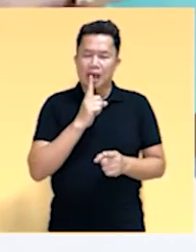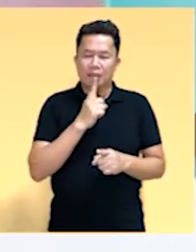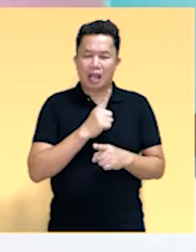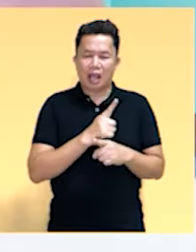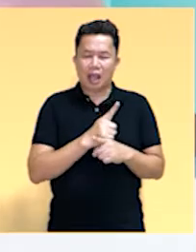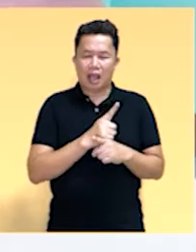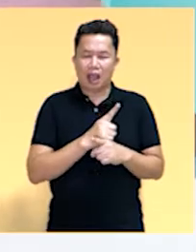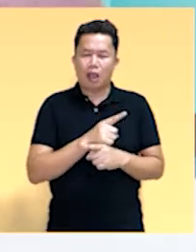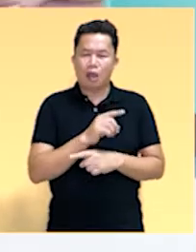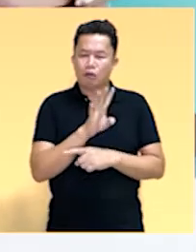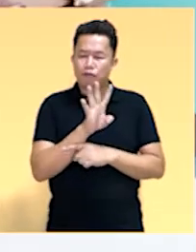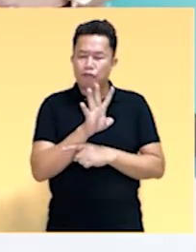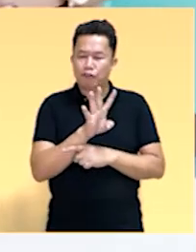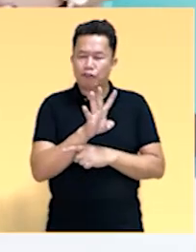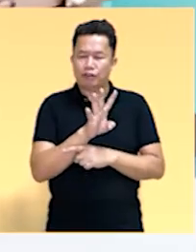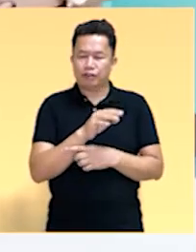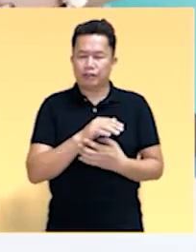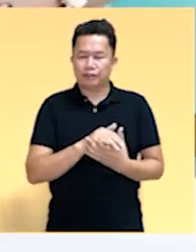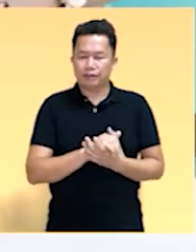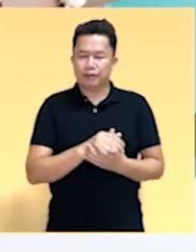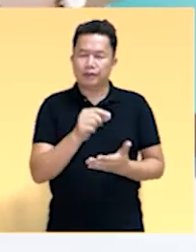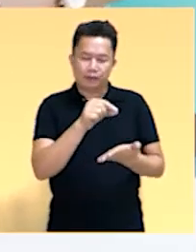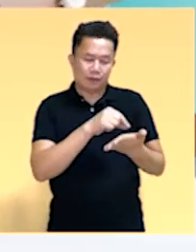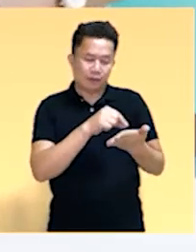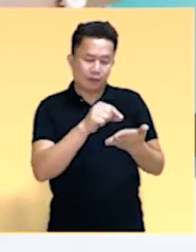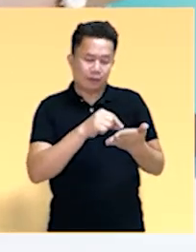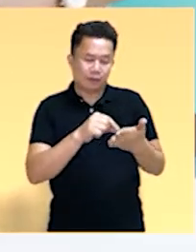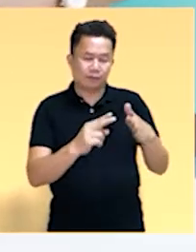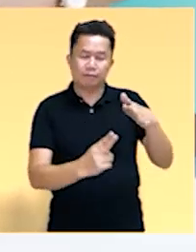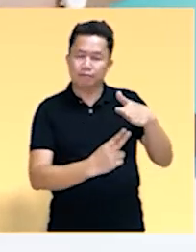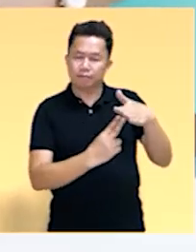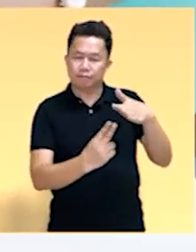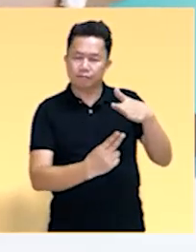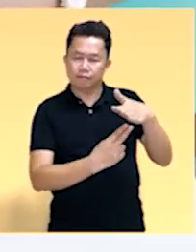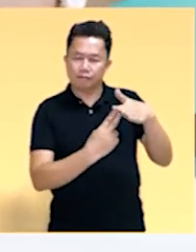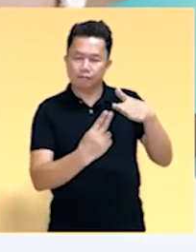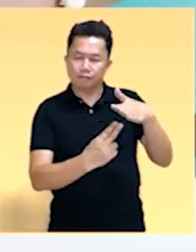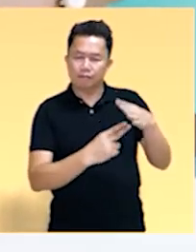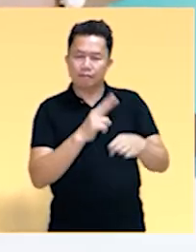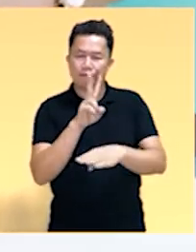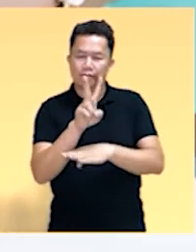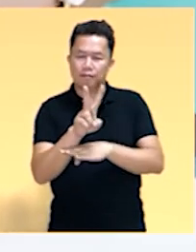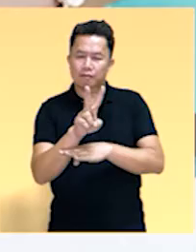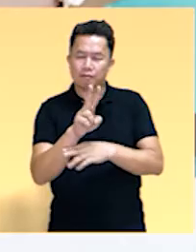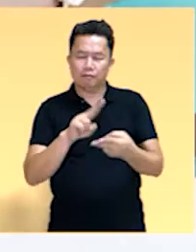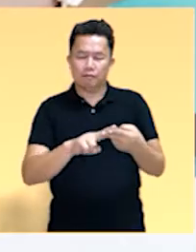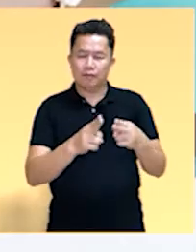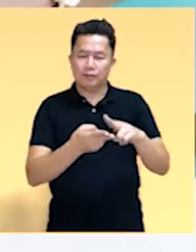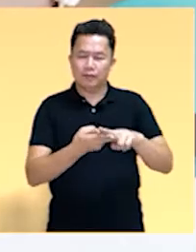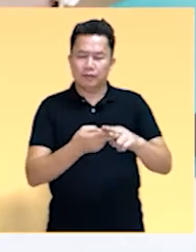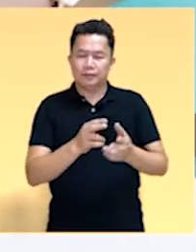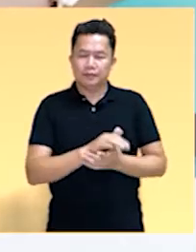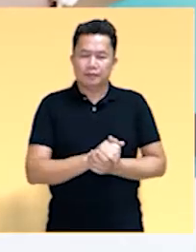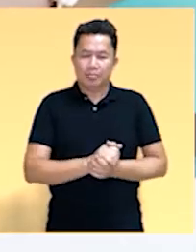Tama! 4 nga! Isusulat ito sa ilalim ng dalawang numero.